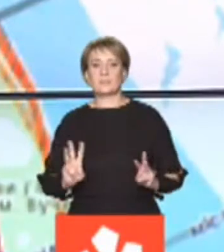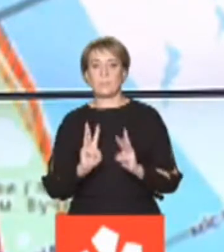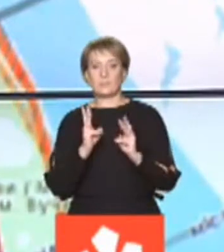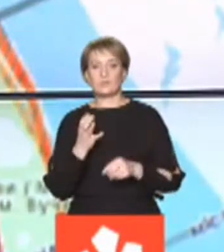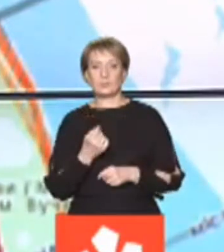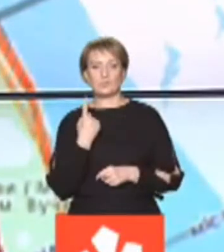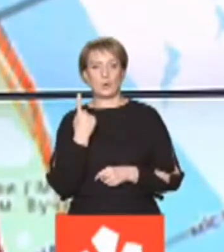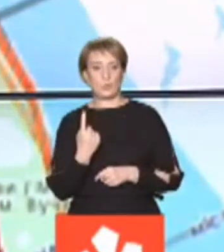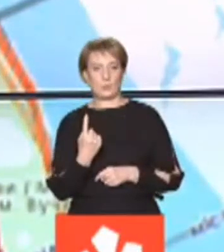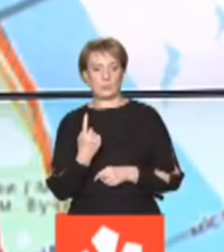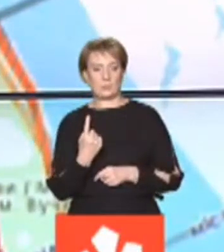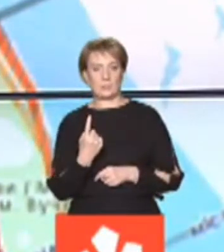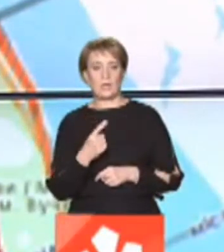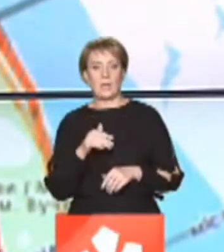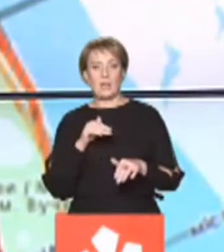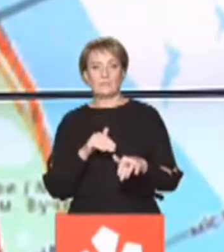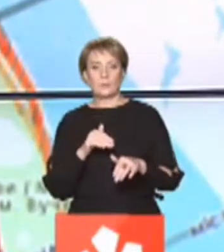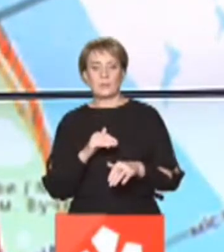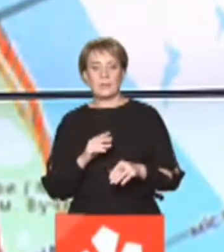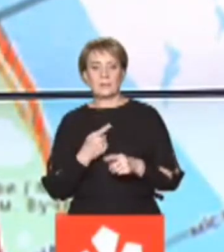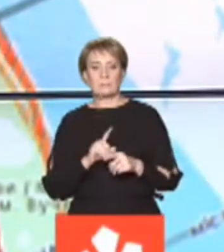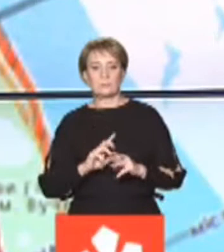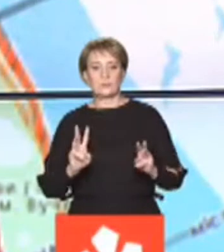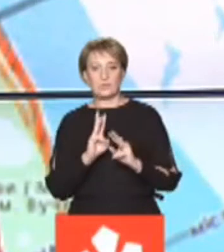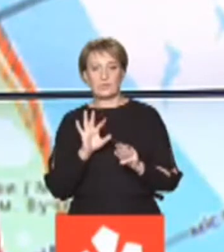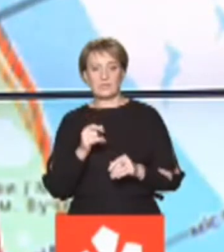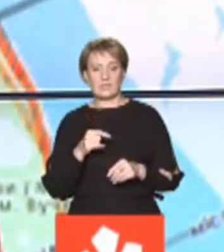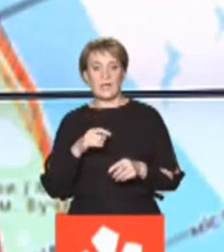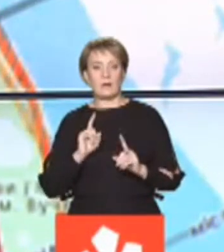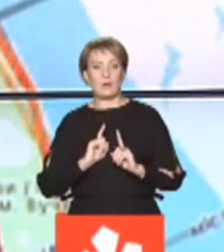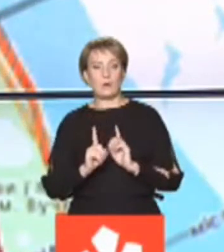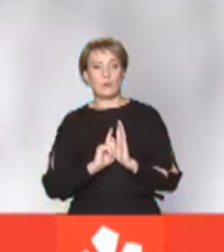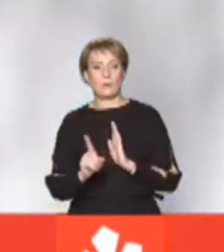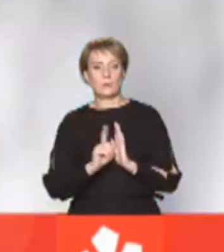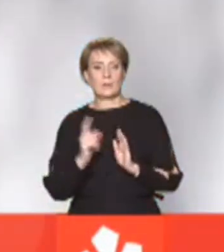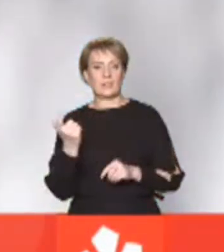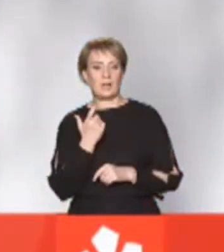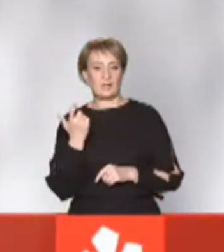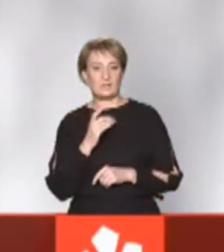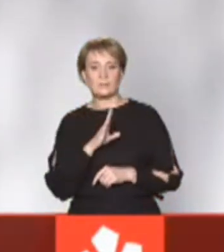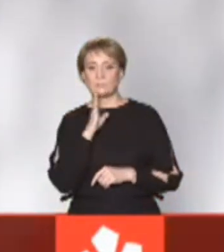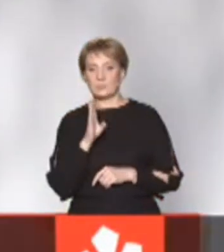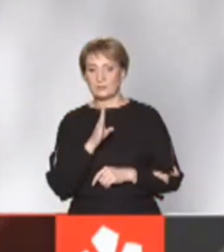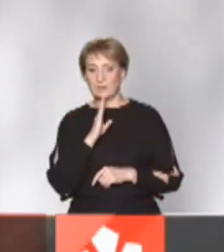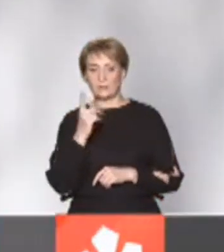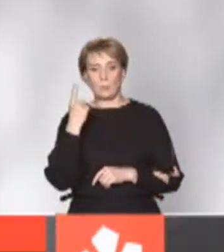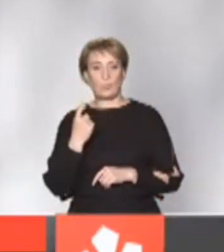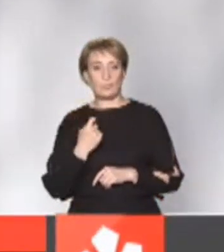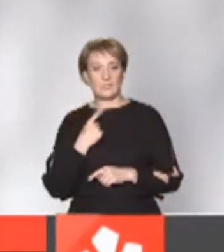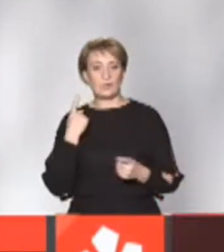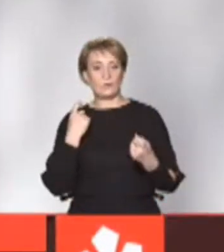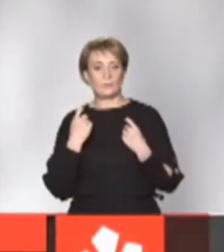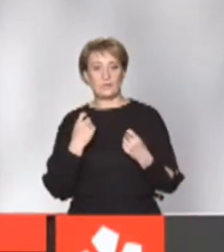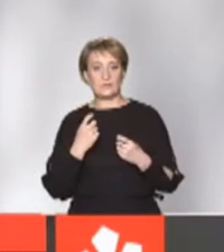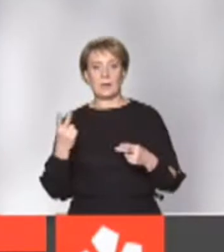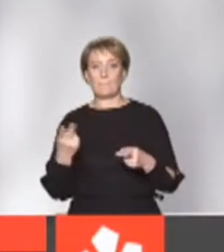іще одна автівка під час руху. Автомобіль «Шевроле» загорівся просто на ходу. Інцидент стався на Харківському шосе зранку. За попередньою інформацією,